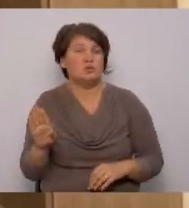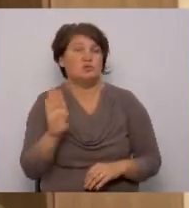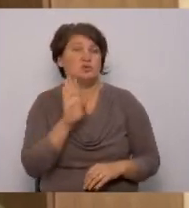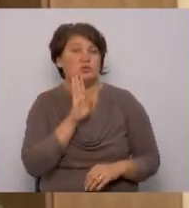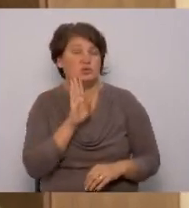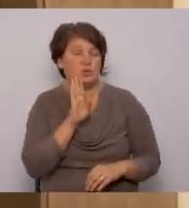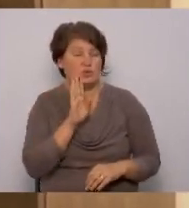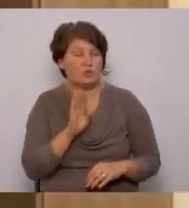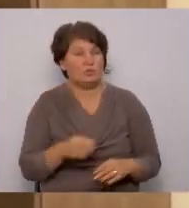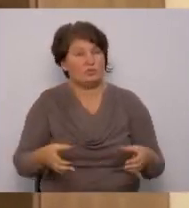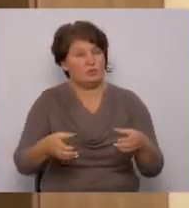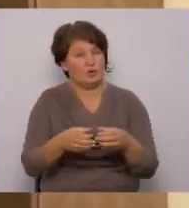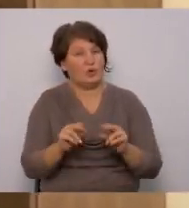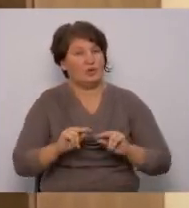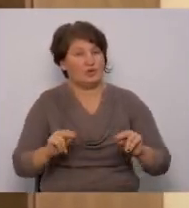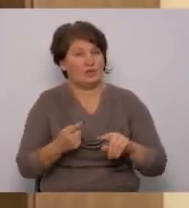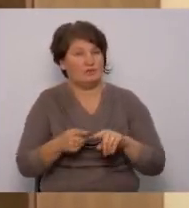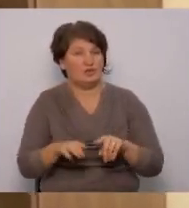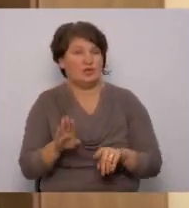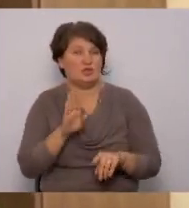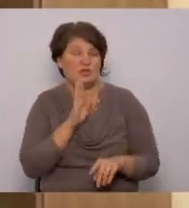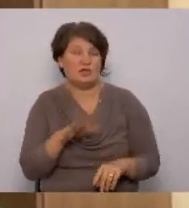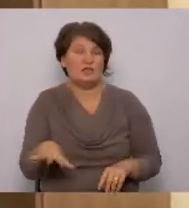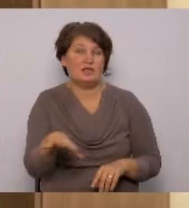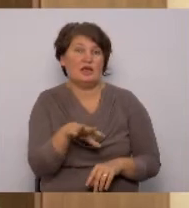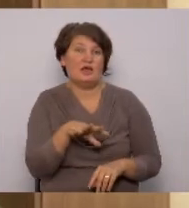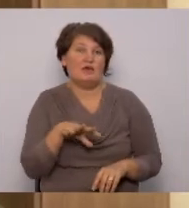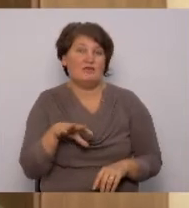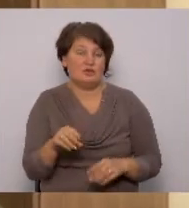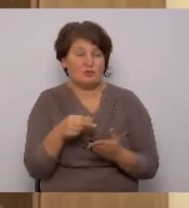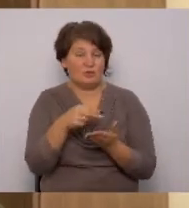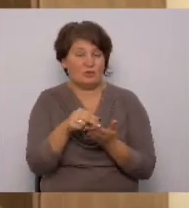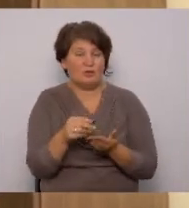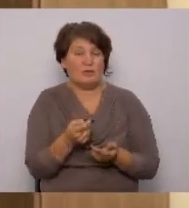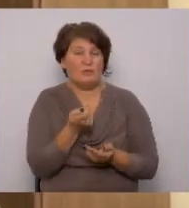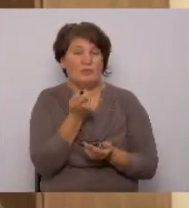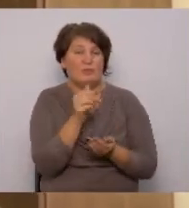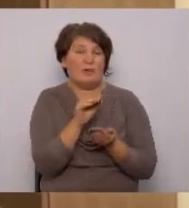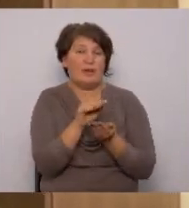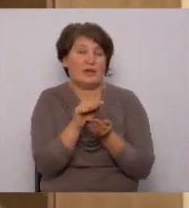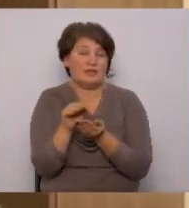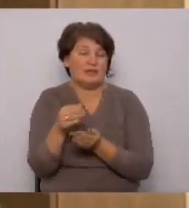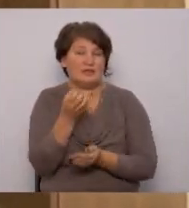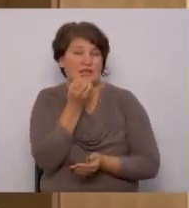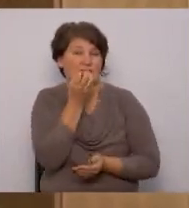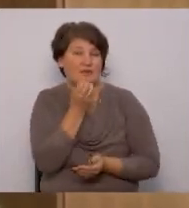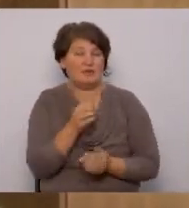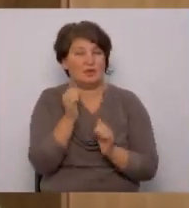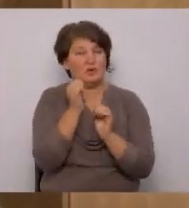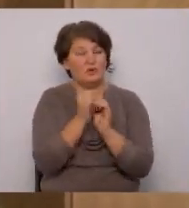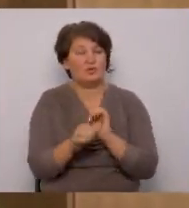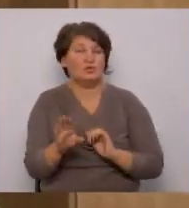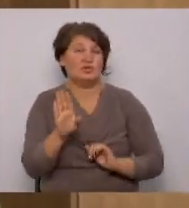– це в основному жінки. І він для всіх купив малесенькі квіти і кожній